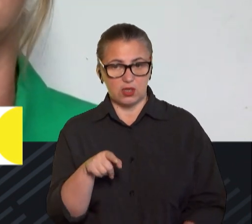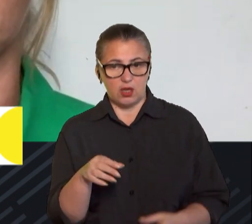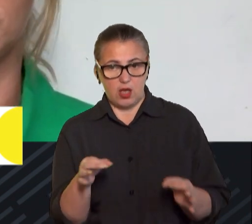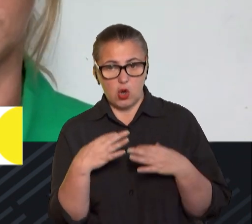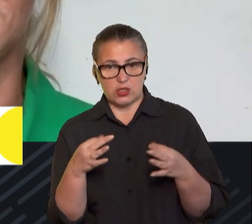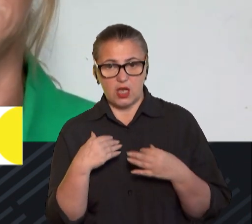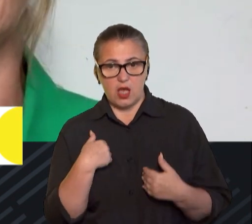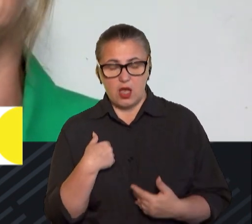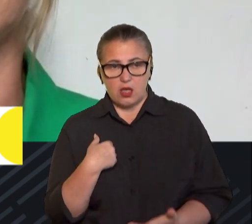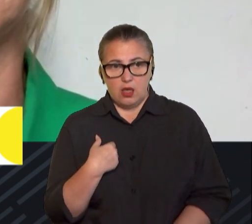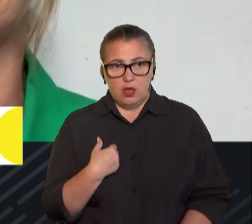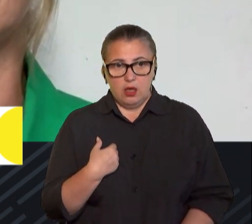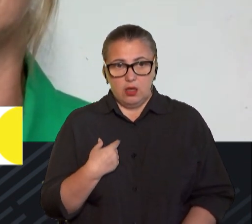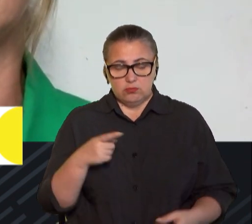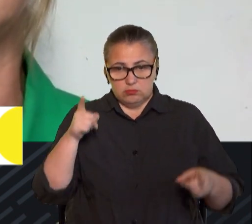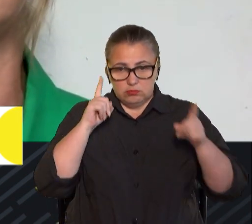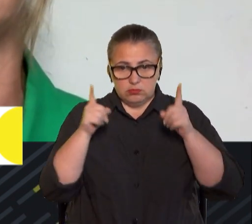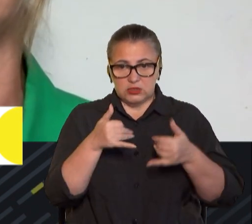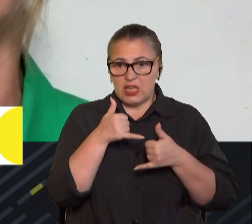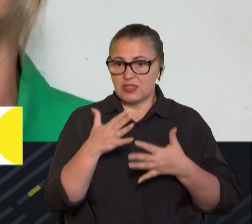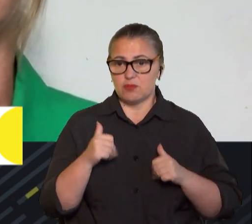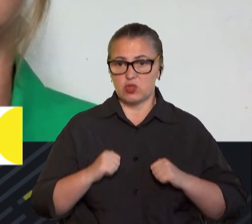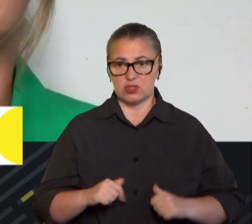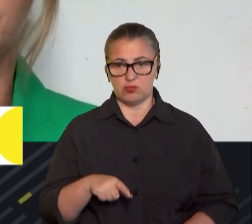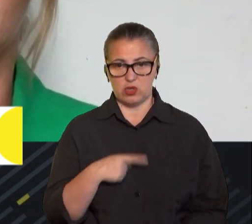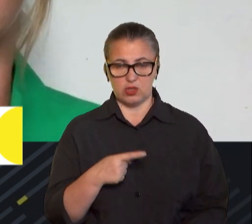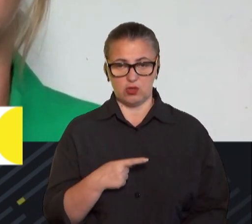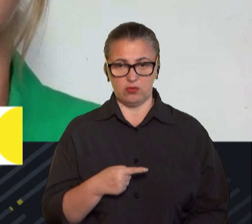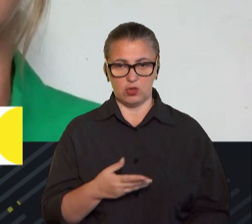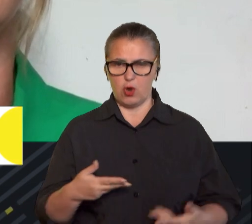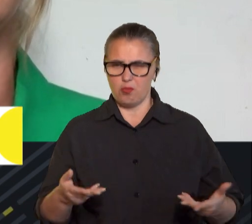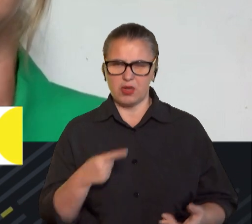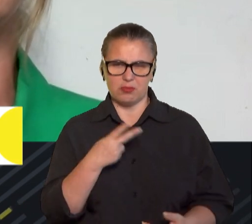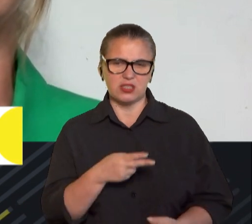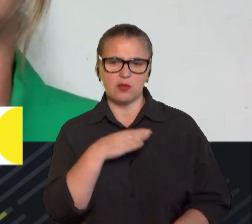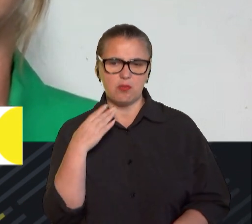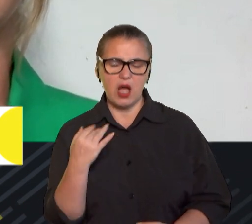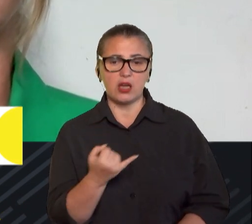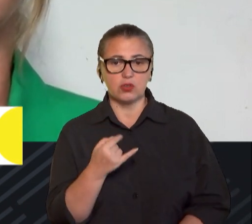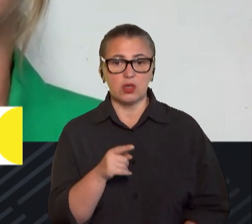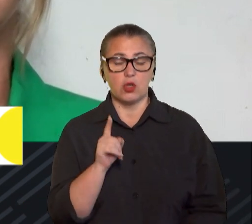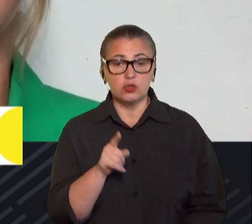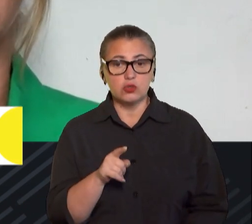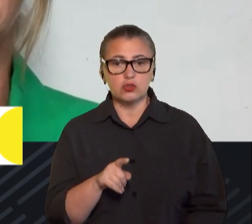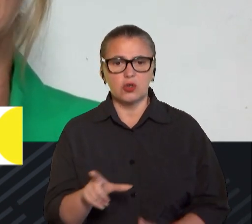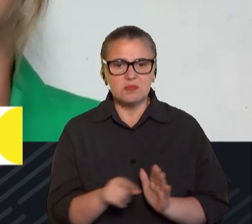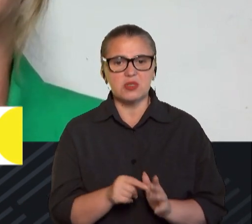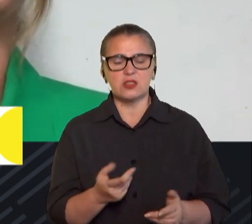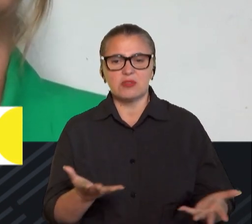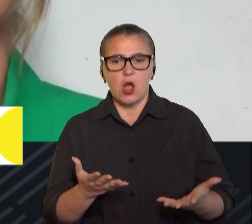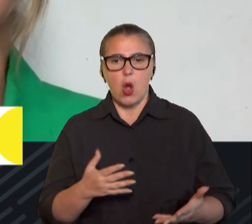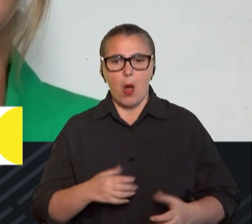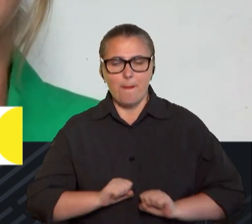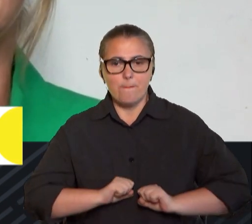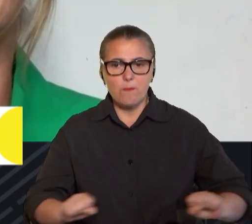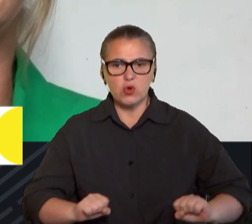була розбита. Я не могла спокійно говорити, хоча ми бачимо багато історій про те саме те, з якою мужністю, і